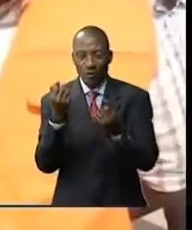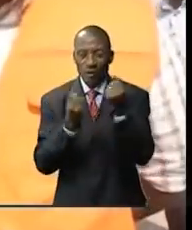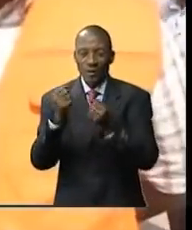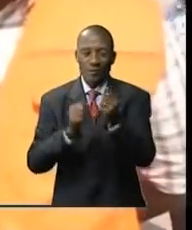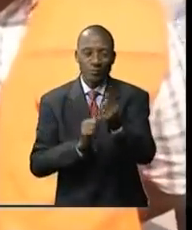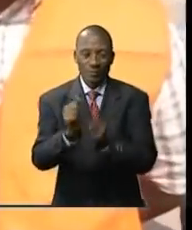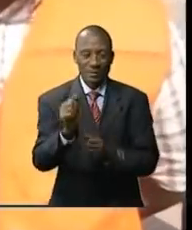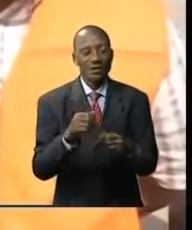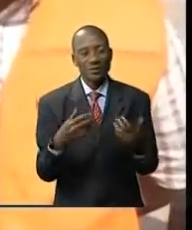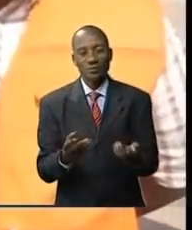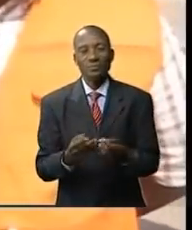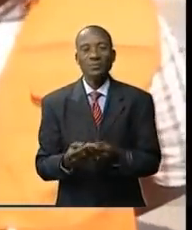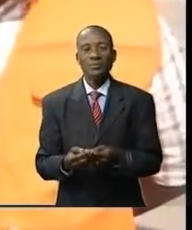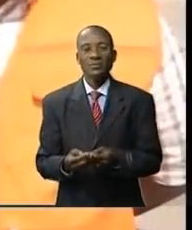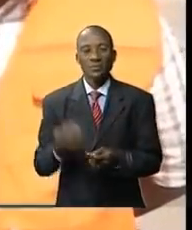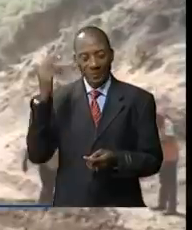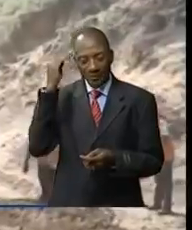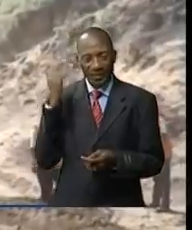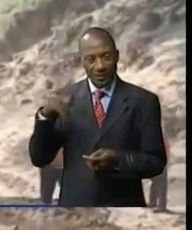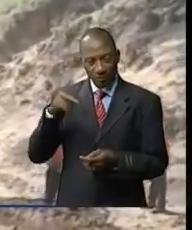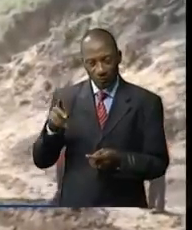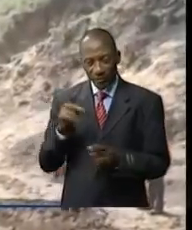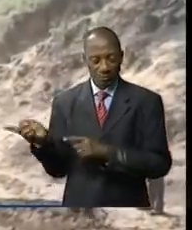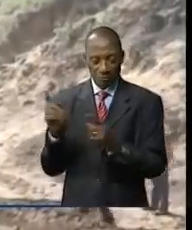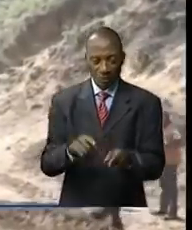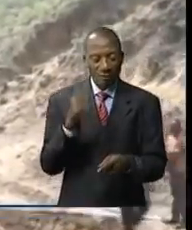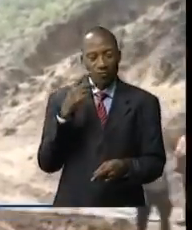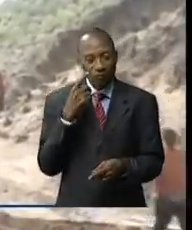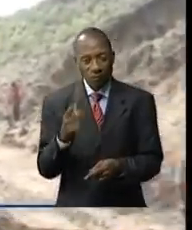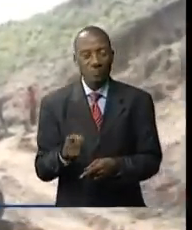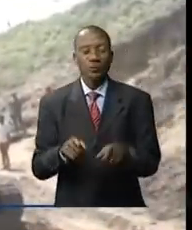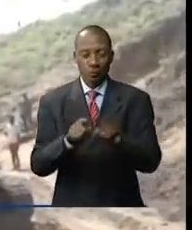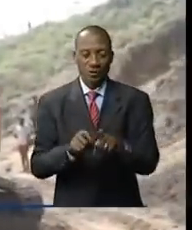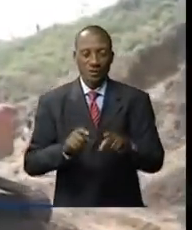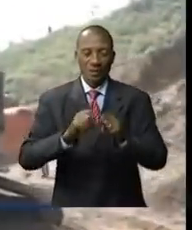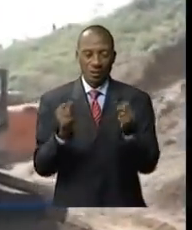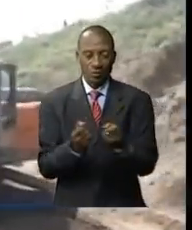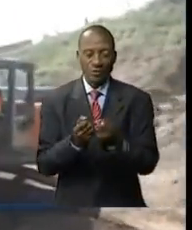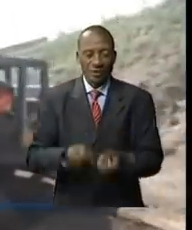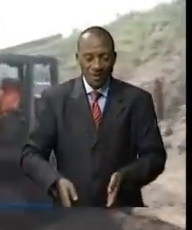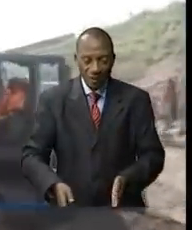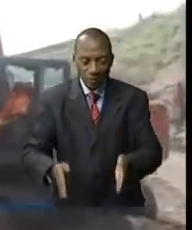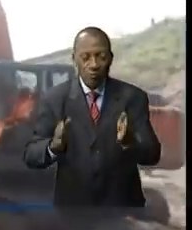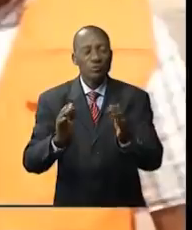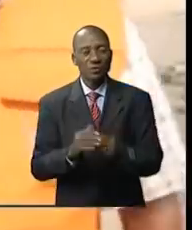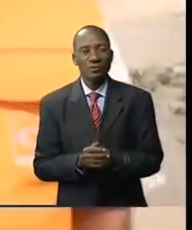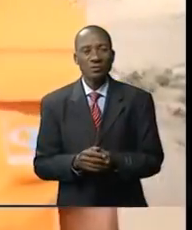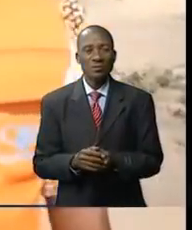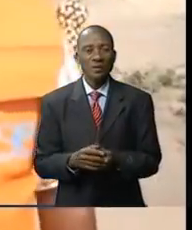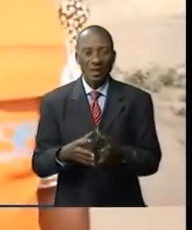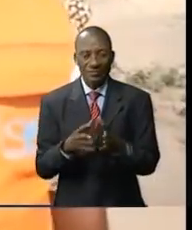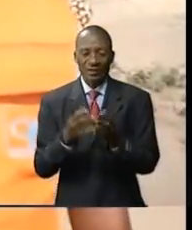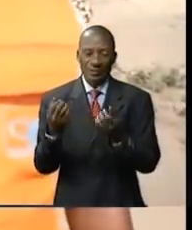sommes venus, nous sommes descendus sur le terrain. Et nous avons vu ce que nous pouvons faire. C'est pour cela que nous réagissons. Nous allons enlever cette